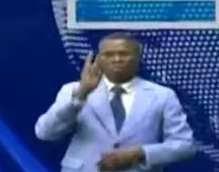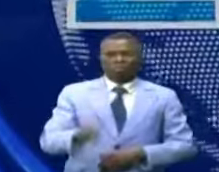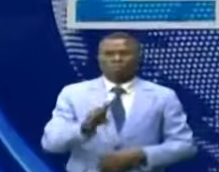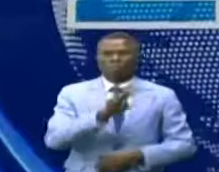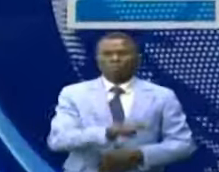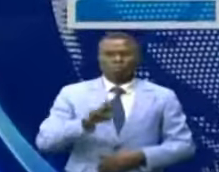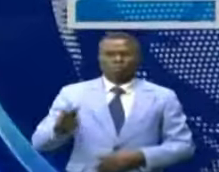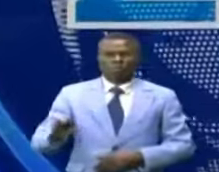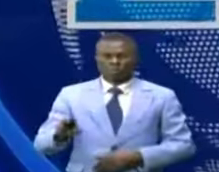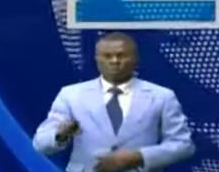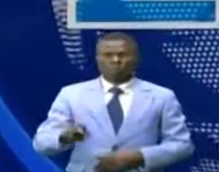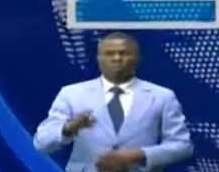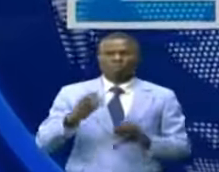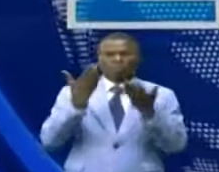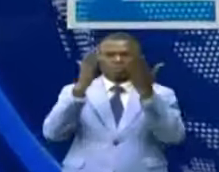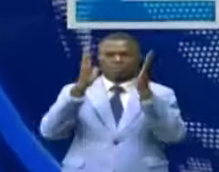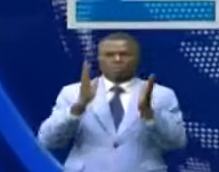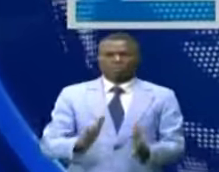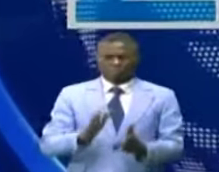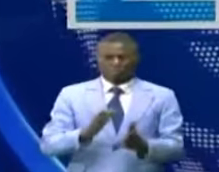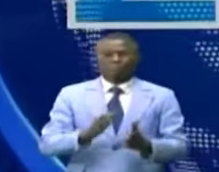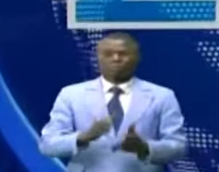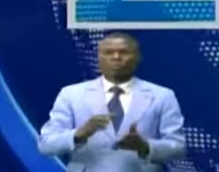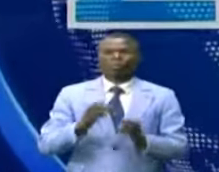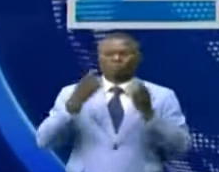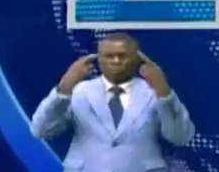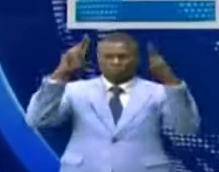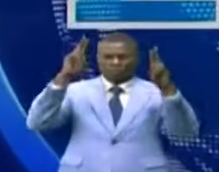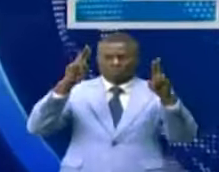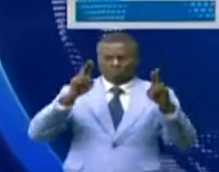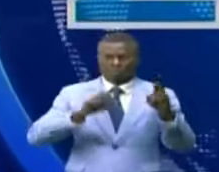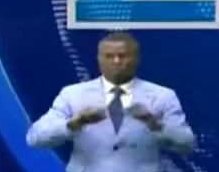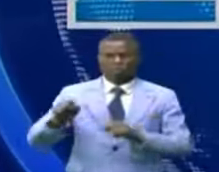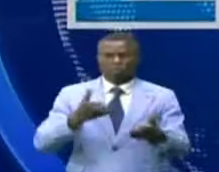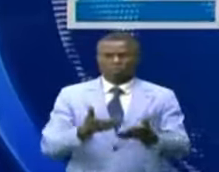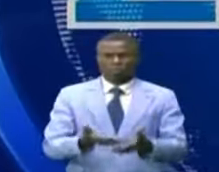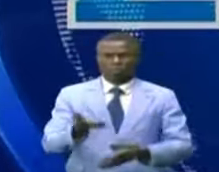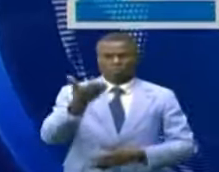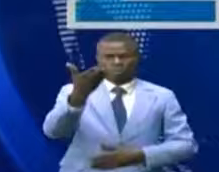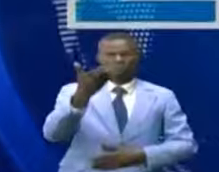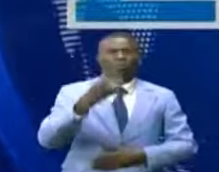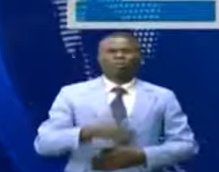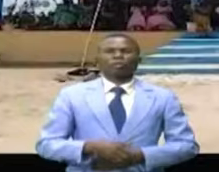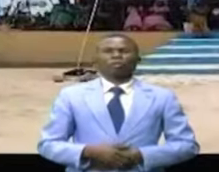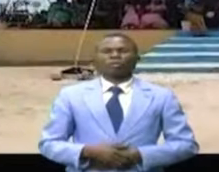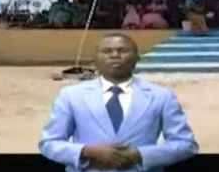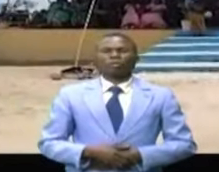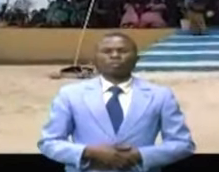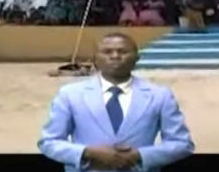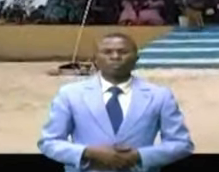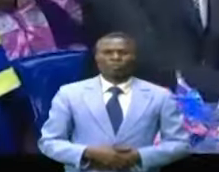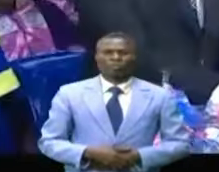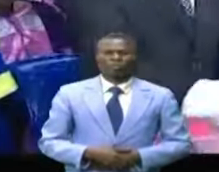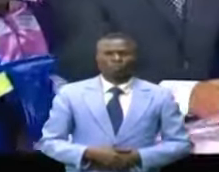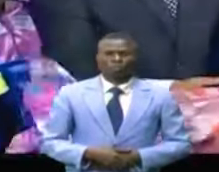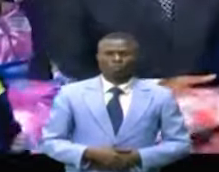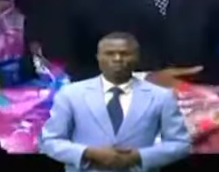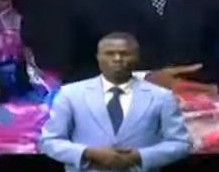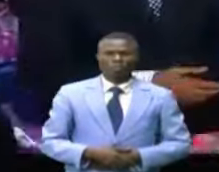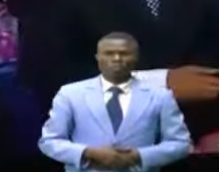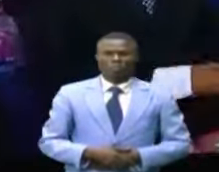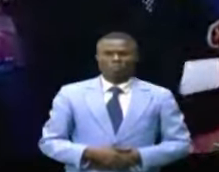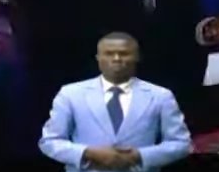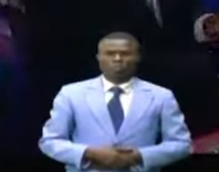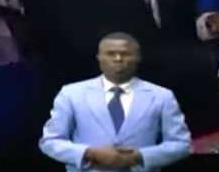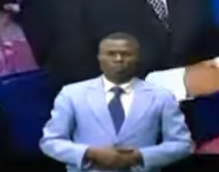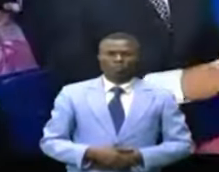322 lauréats ont été versés sur le marché de l'emploi. Les détails avec Elion Jatassa. Académique